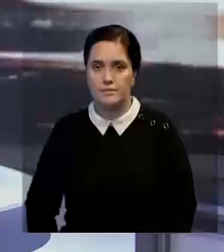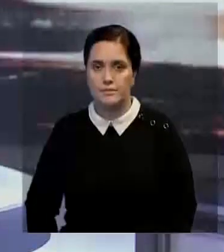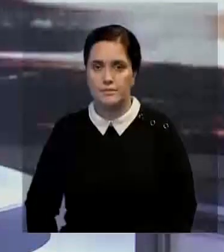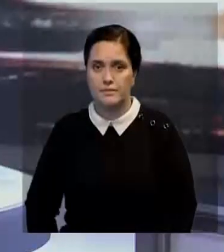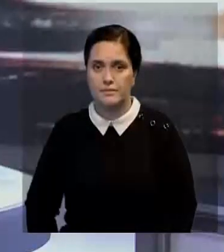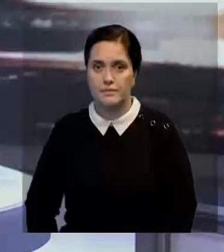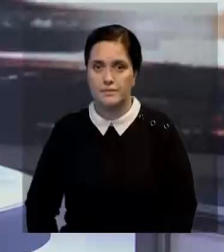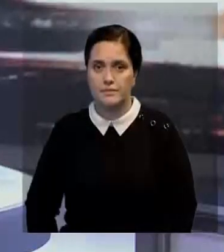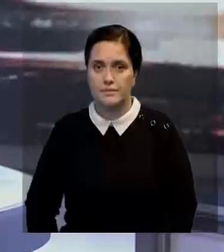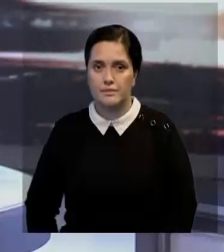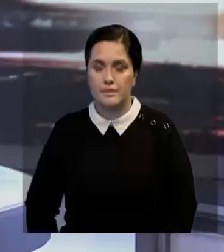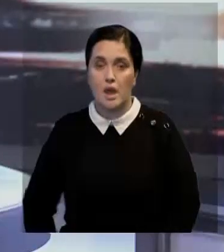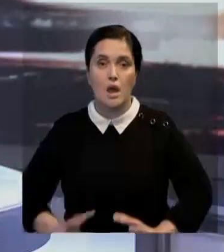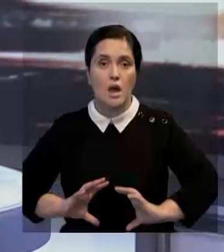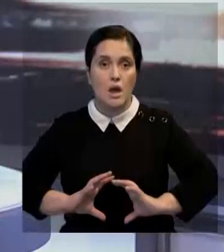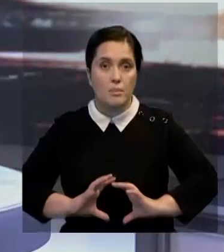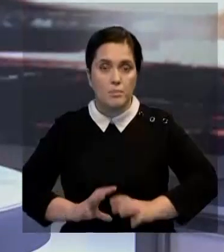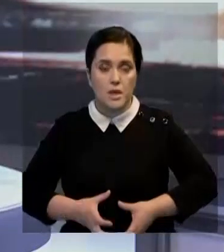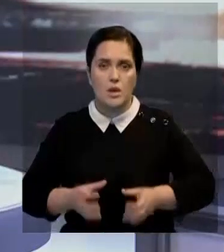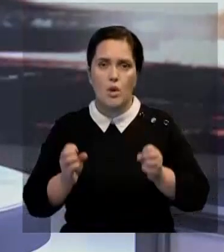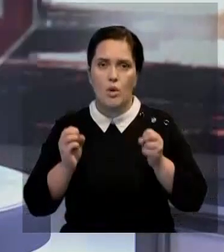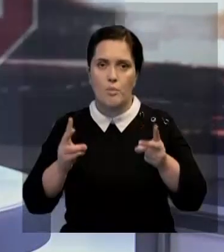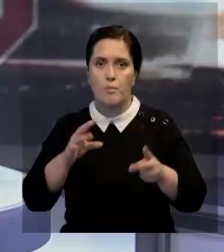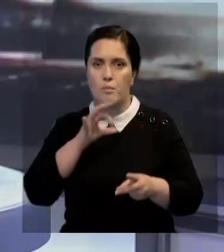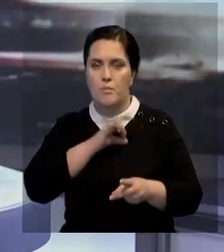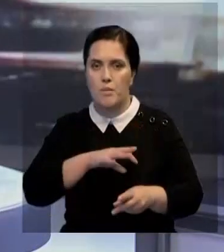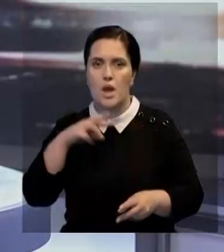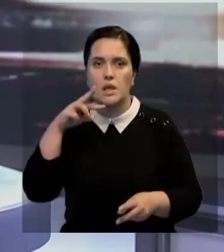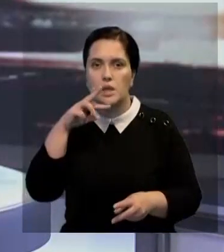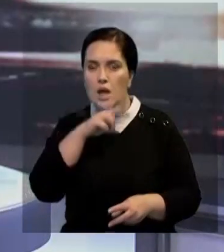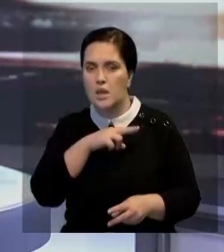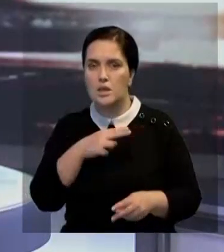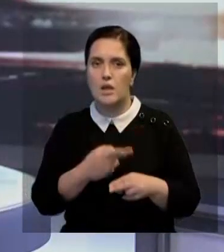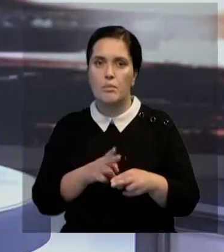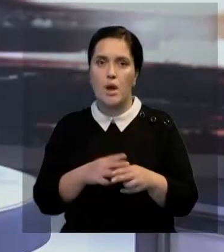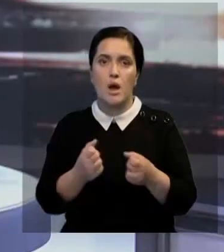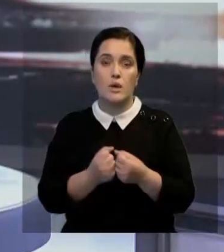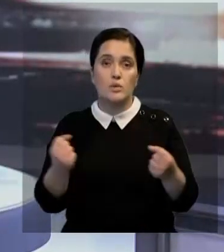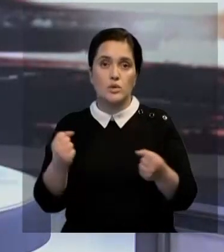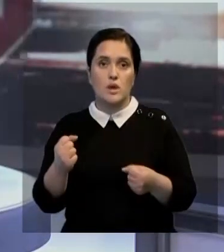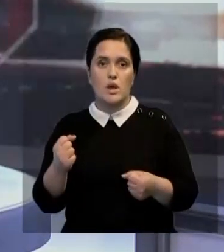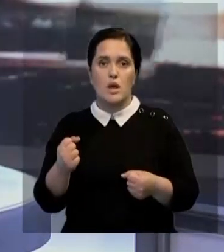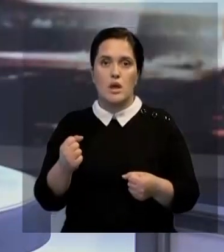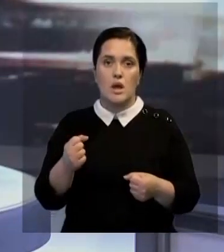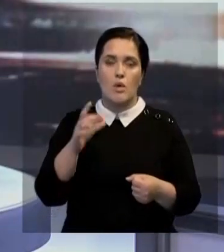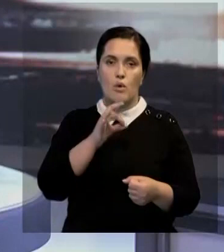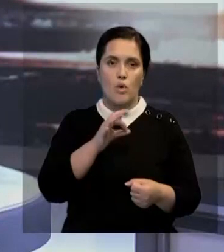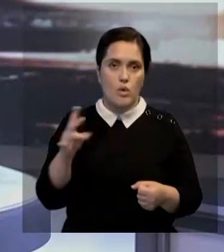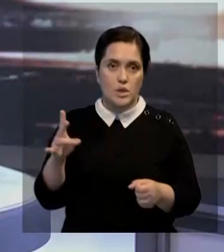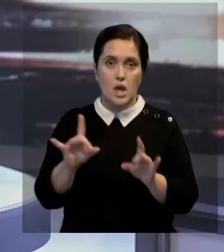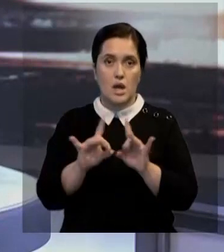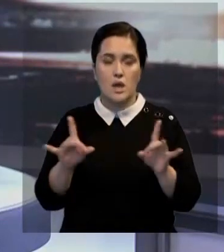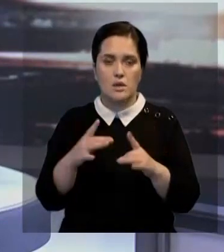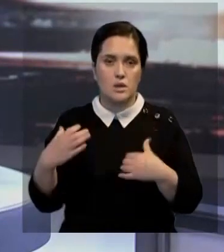И возвращаемся. В мире существует угроза применения ядерного оружия. Такого риска не было несколько десятилетий, считает ВОН.